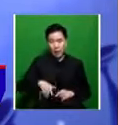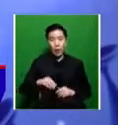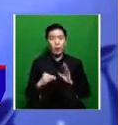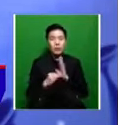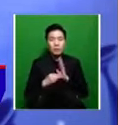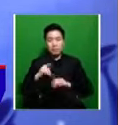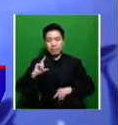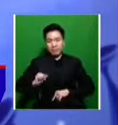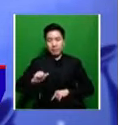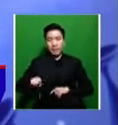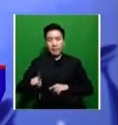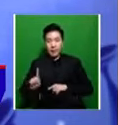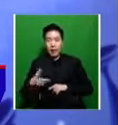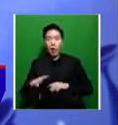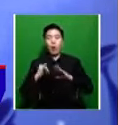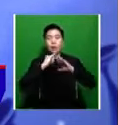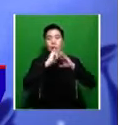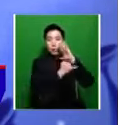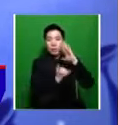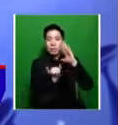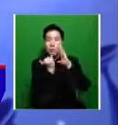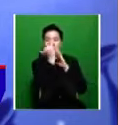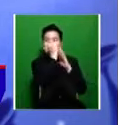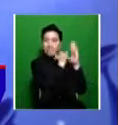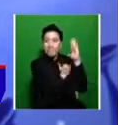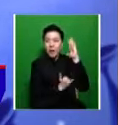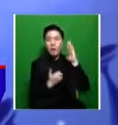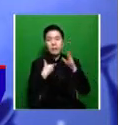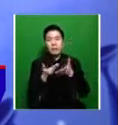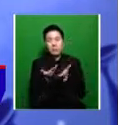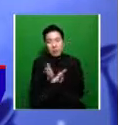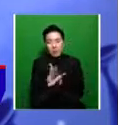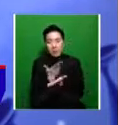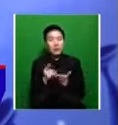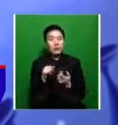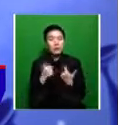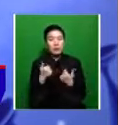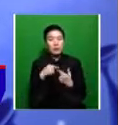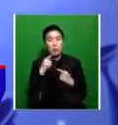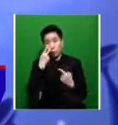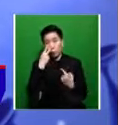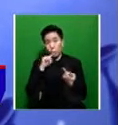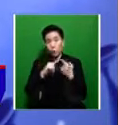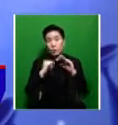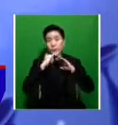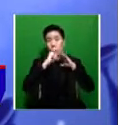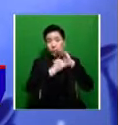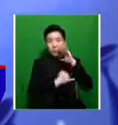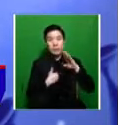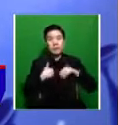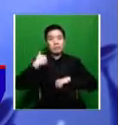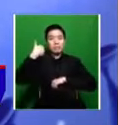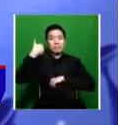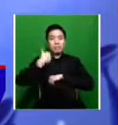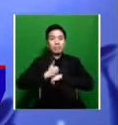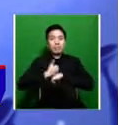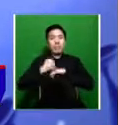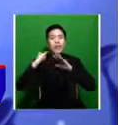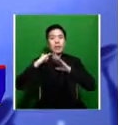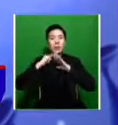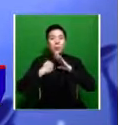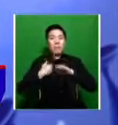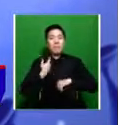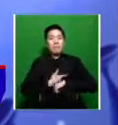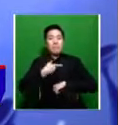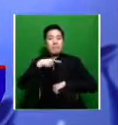มีคนไปตรวจสอบทั่วถึงในทุกพื้นที่ในส่วนของระดับจังหวัดเนี่ยก็จะมีผู้ว่าราชการเป็นประ